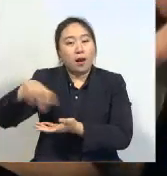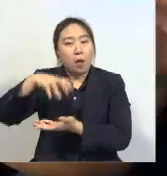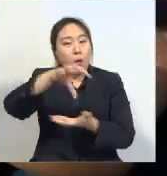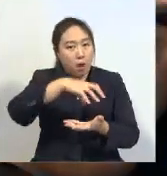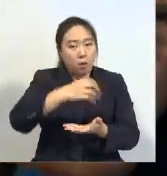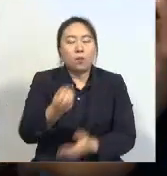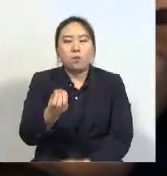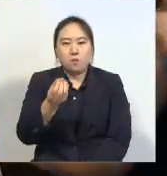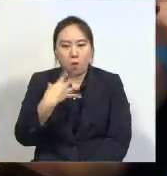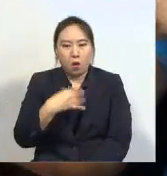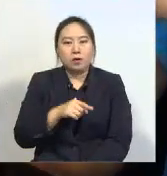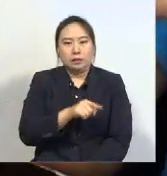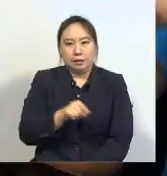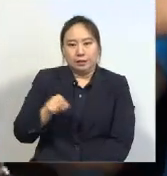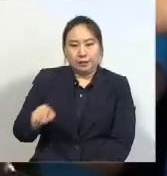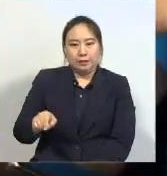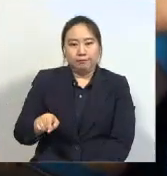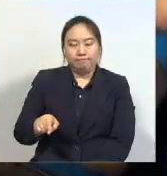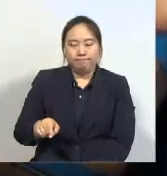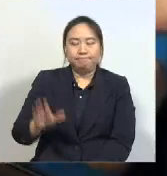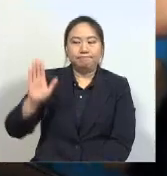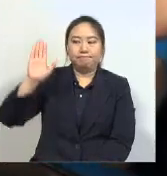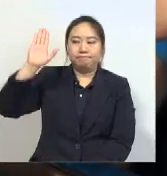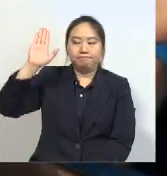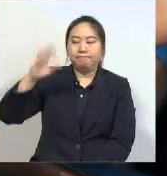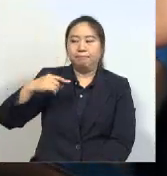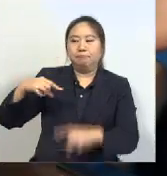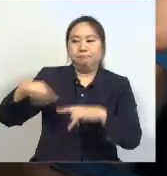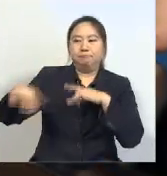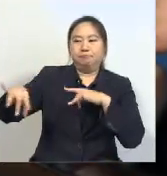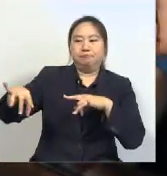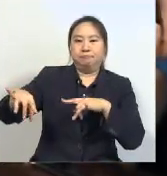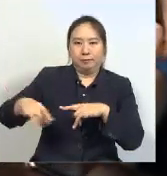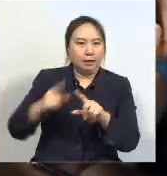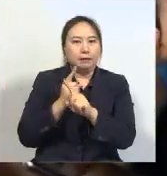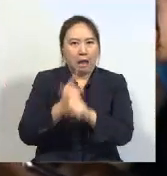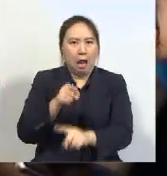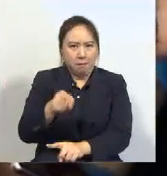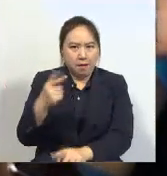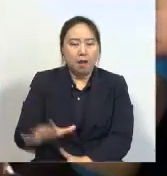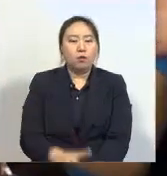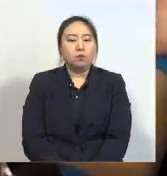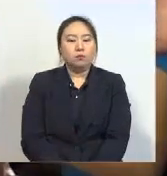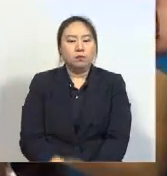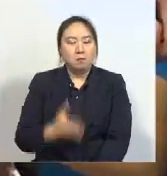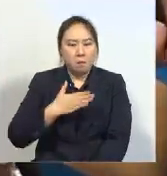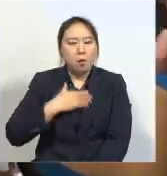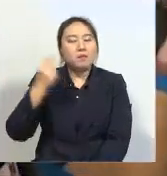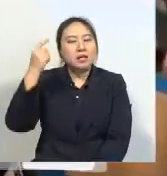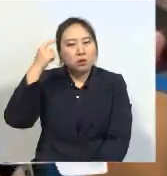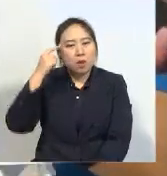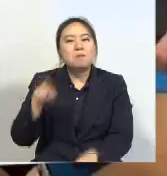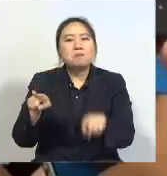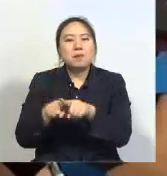านก็บอกมาว่าท่านได้เห็นแย้งท่านได้ยืนยันตามมติเลยผมคิดว่าคงเป็นมติเสียงข้างม